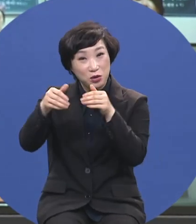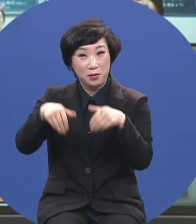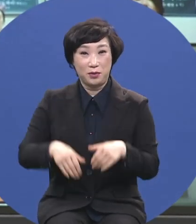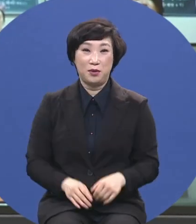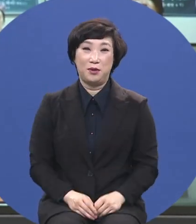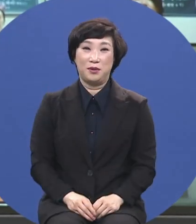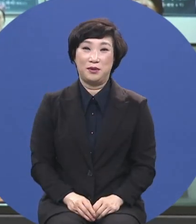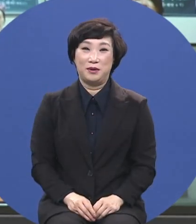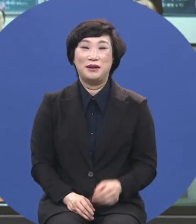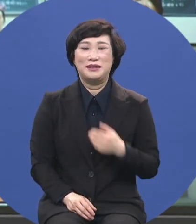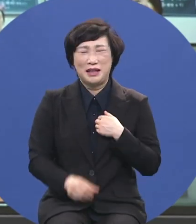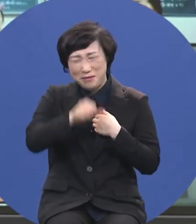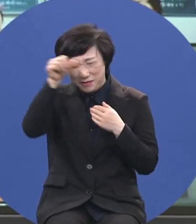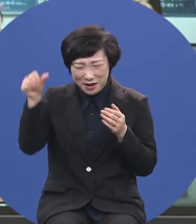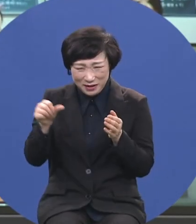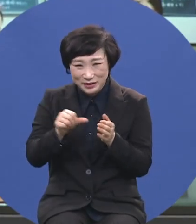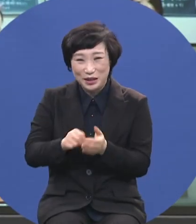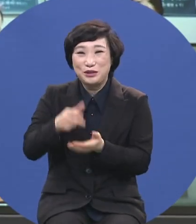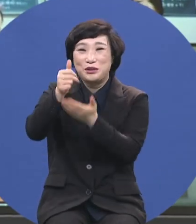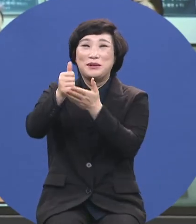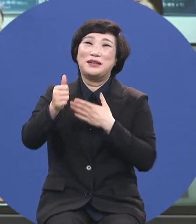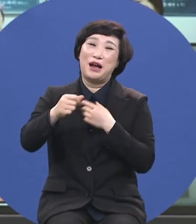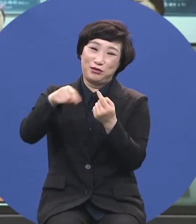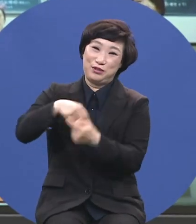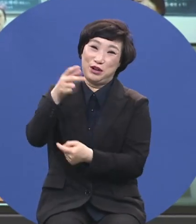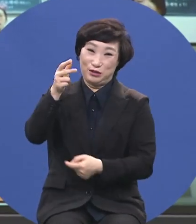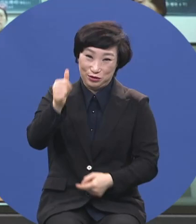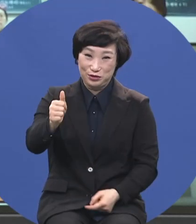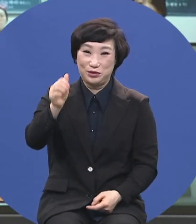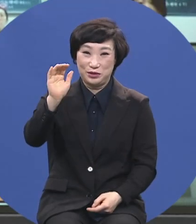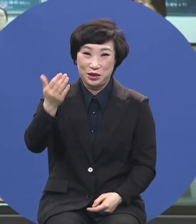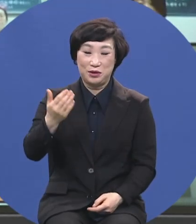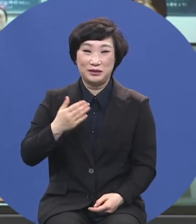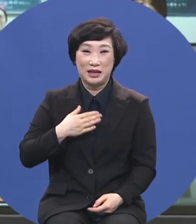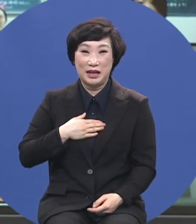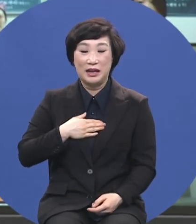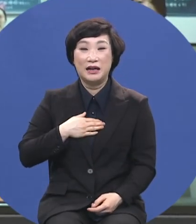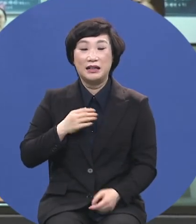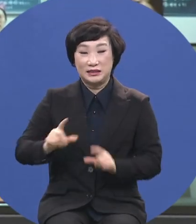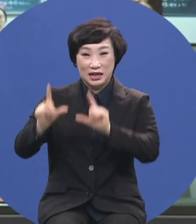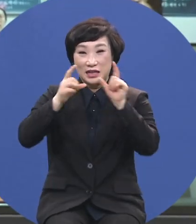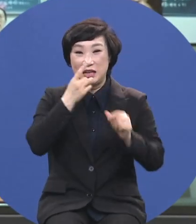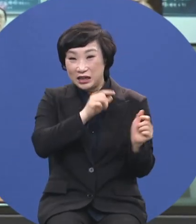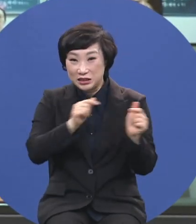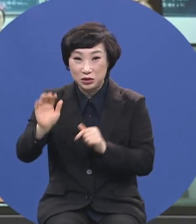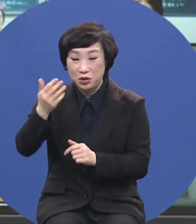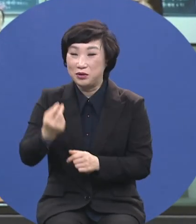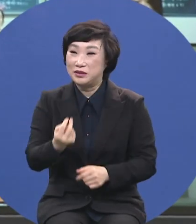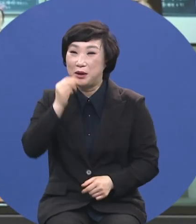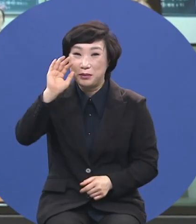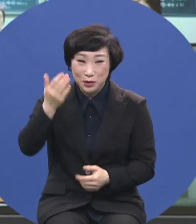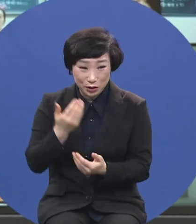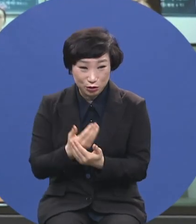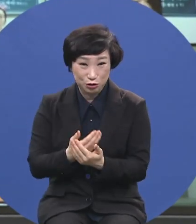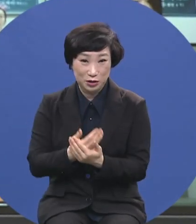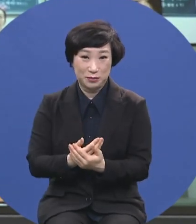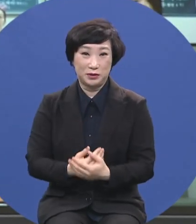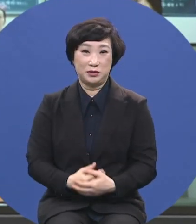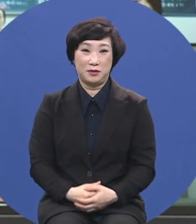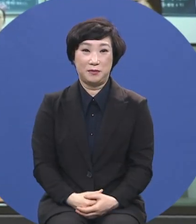되니 내 평생에 주님이 나의 운영자가 되시고 내 사는 양식이 되고 생명이 되어 주시옵소서.